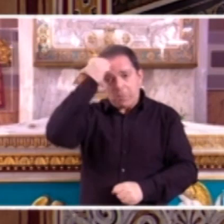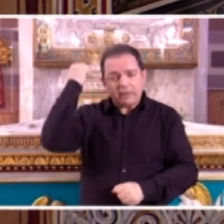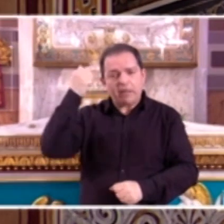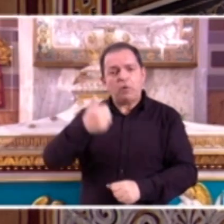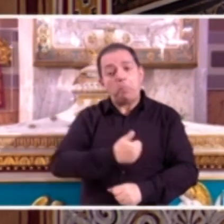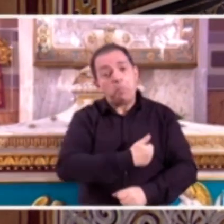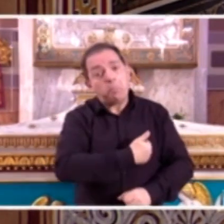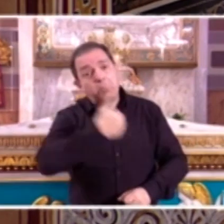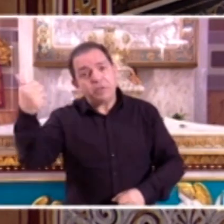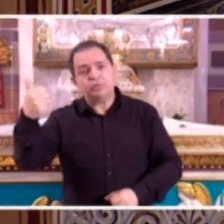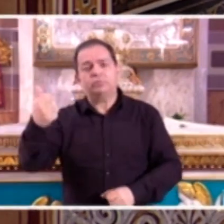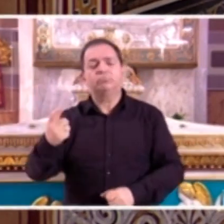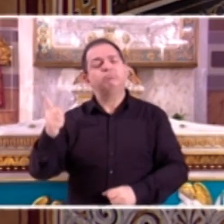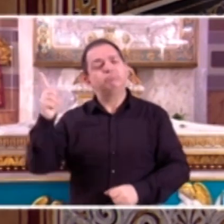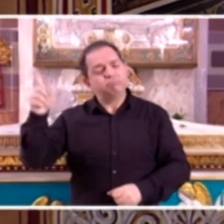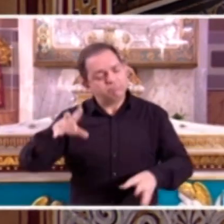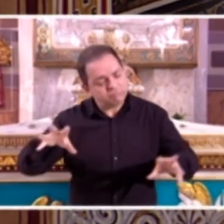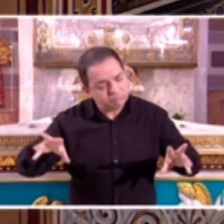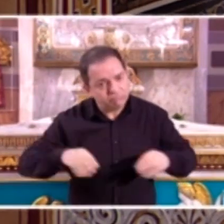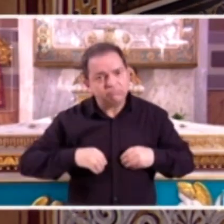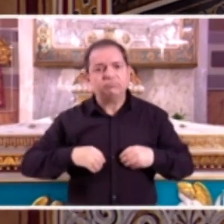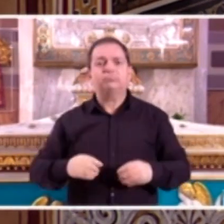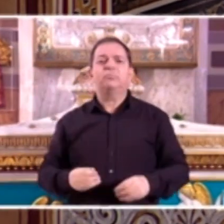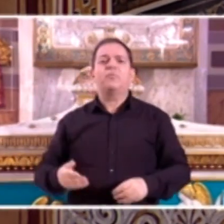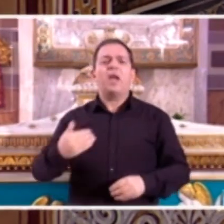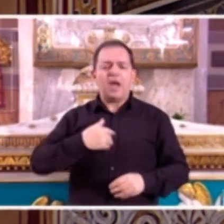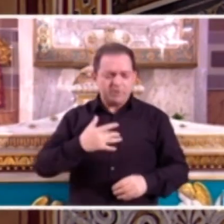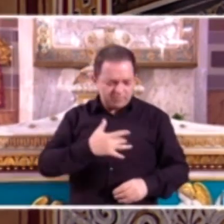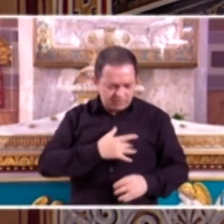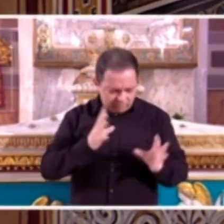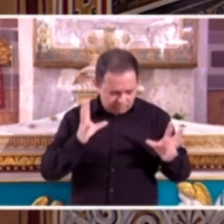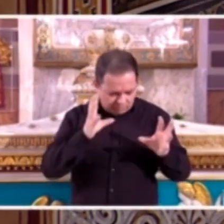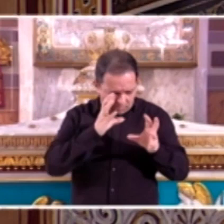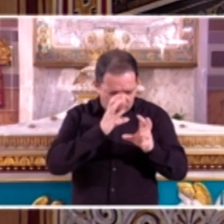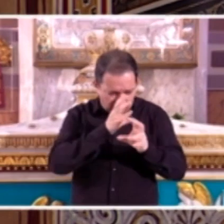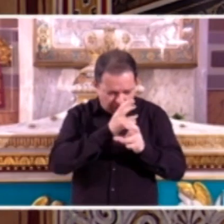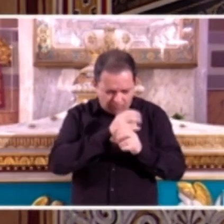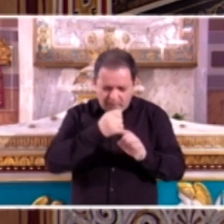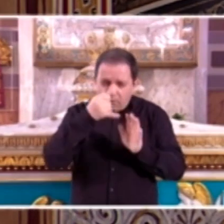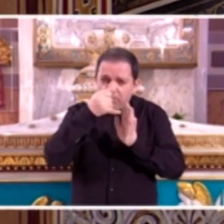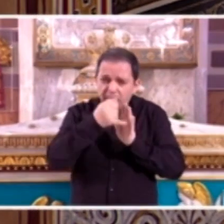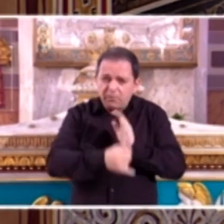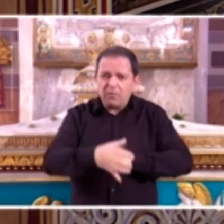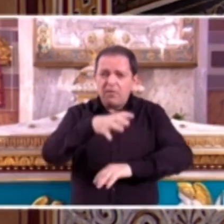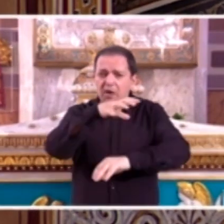επειδή μέσα από το πνευματικό μας σκότος και την άβυσσο της